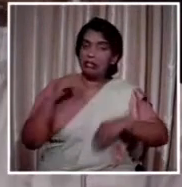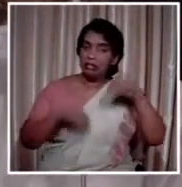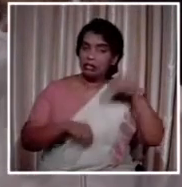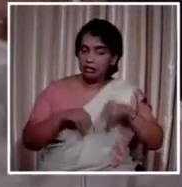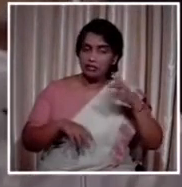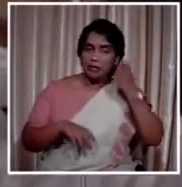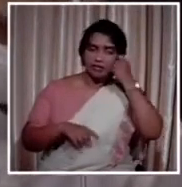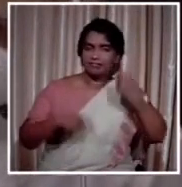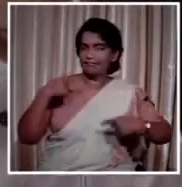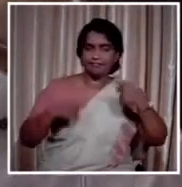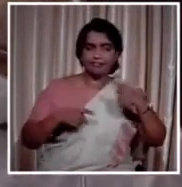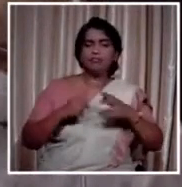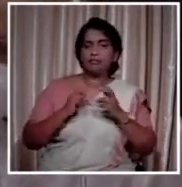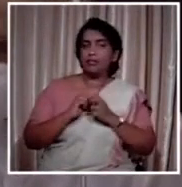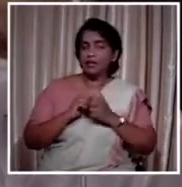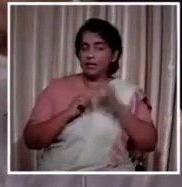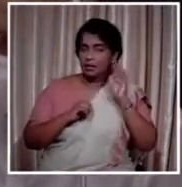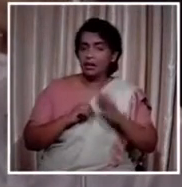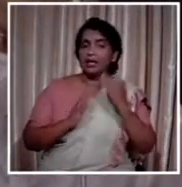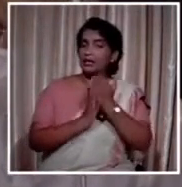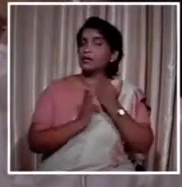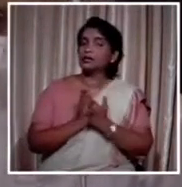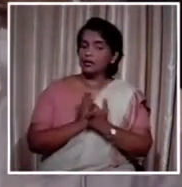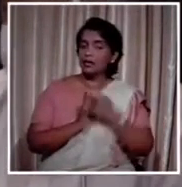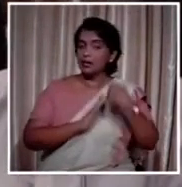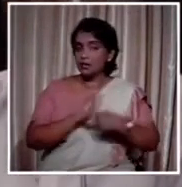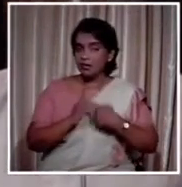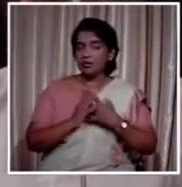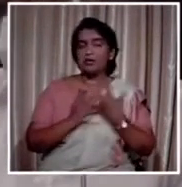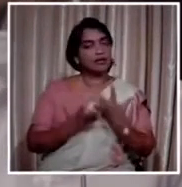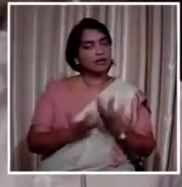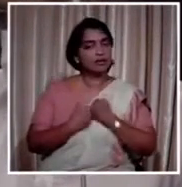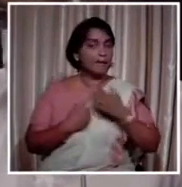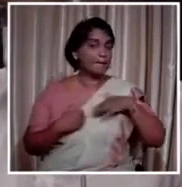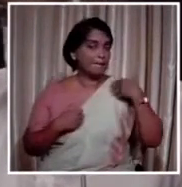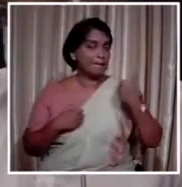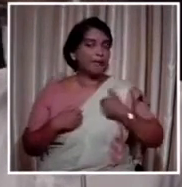கட்சி பேதமின்றி உங்கள் அனைவரது ஆதரவையும் மக்களின் ஆசீர்வாதத்தின் கிடைக்கும் என நம்புகின்றேன்.